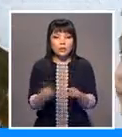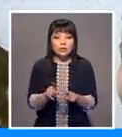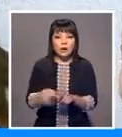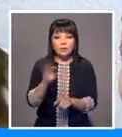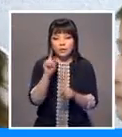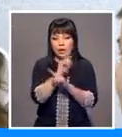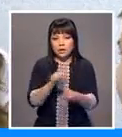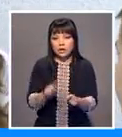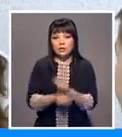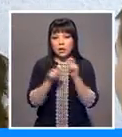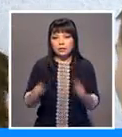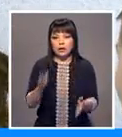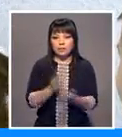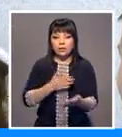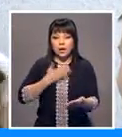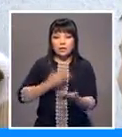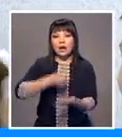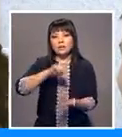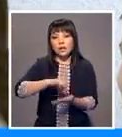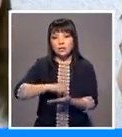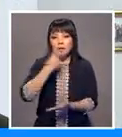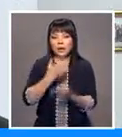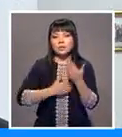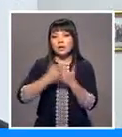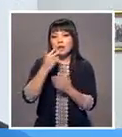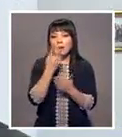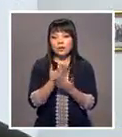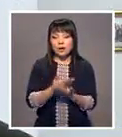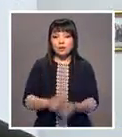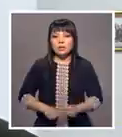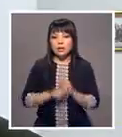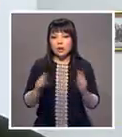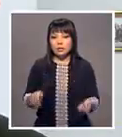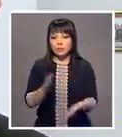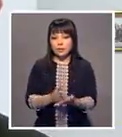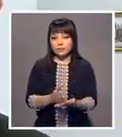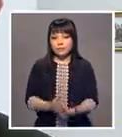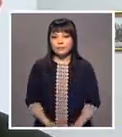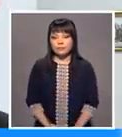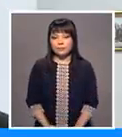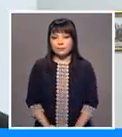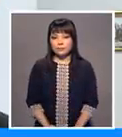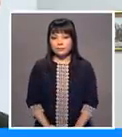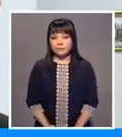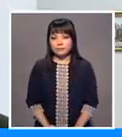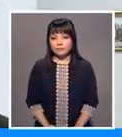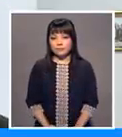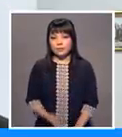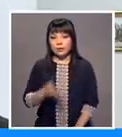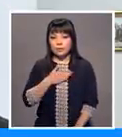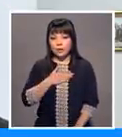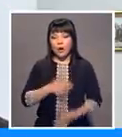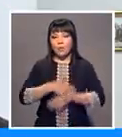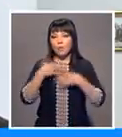көңіл бөлінеді. Оларды әрдайым белсенділікпен биіктен көрініп жүр. Живем в Казахстане, в мире согласии, у нас нет никаких принуждений.